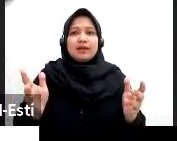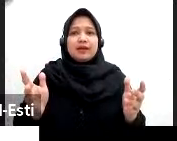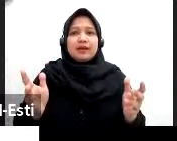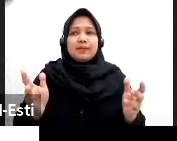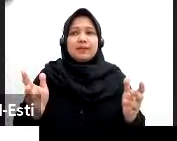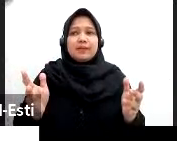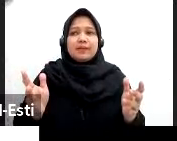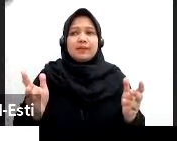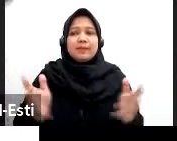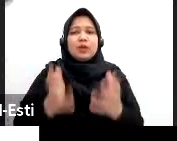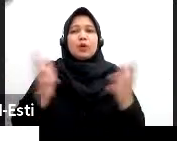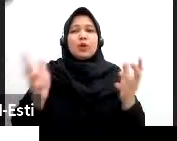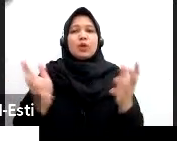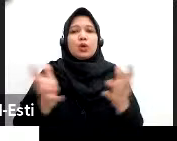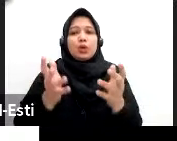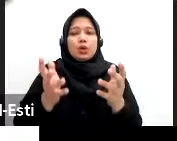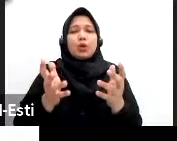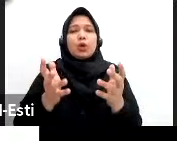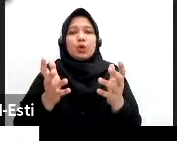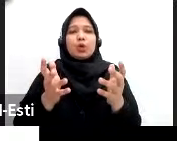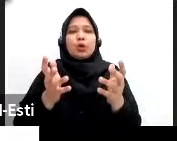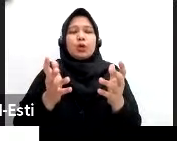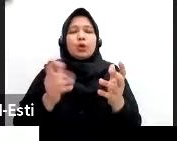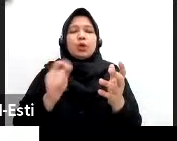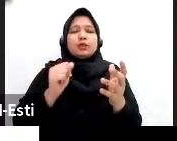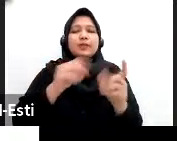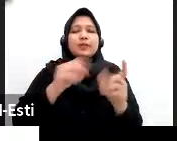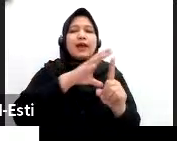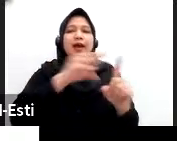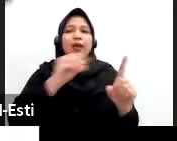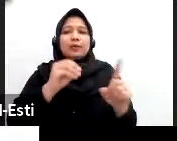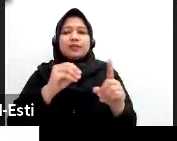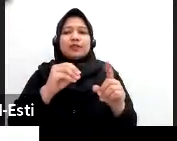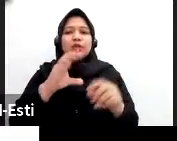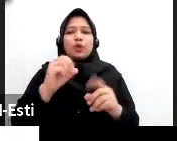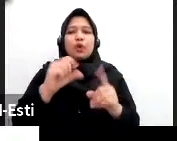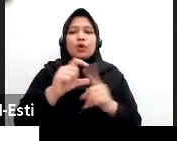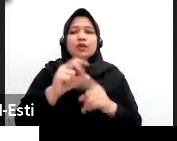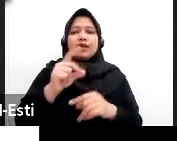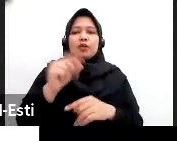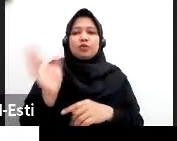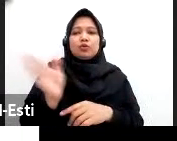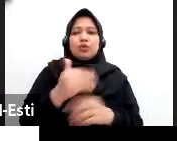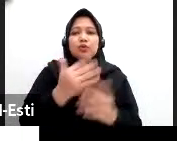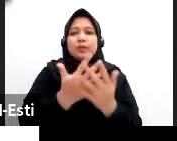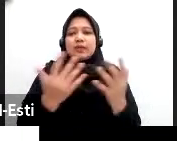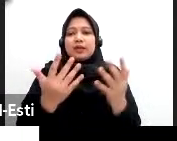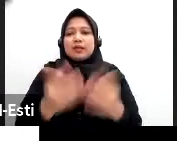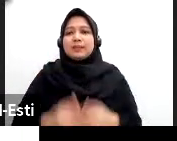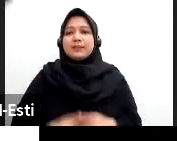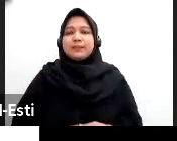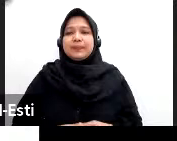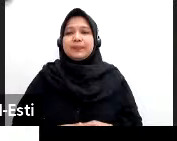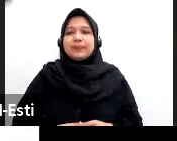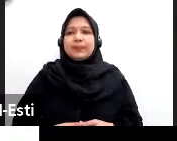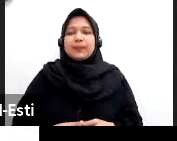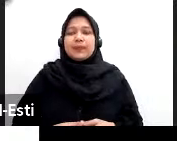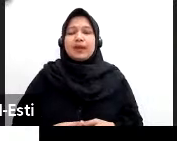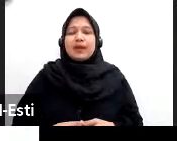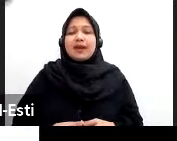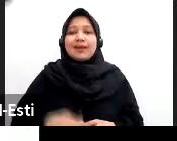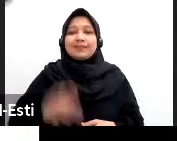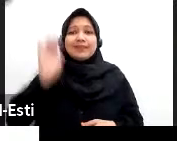apa adopsi odier yang yang menyeluruh bagi seluruh masyarakat Apa saja sih isu-isu yang